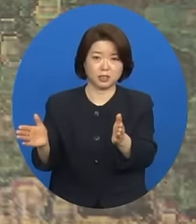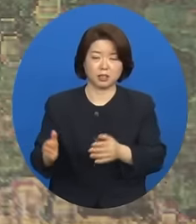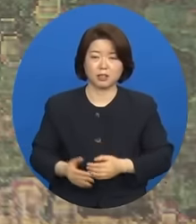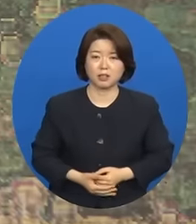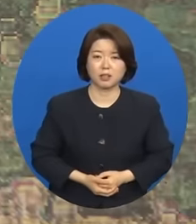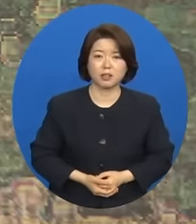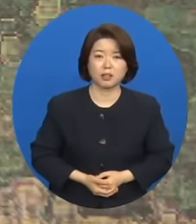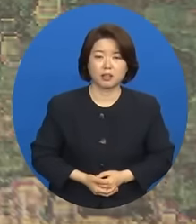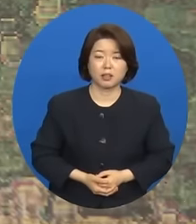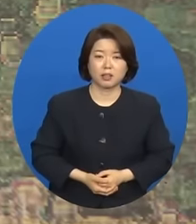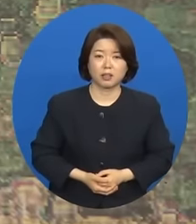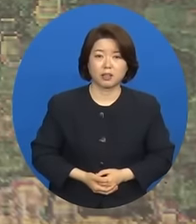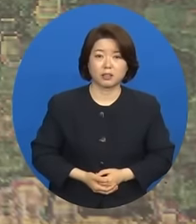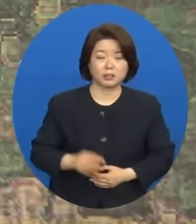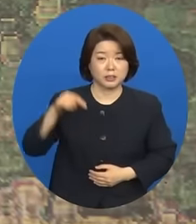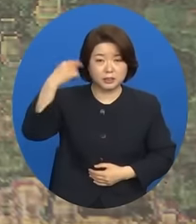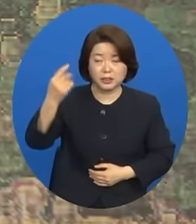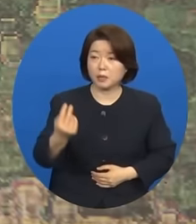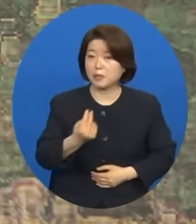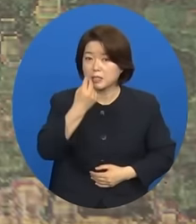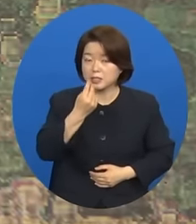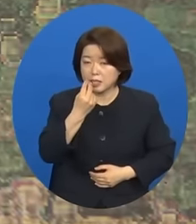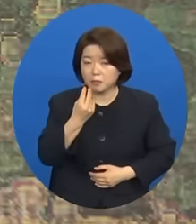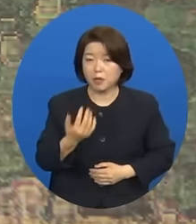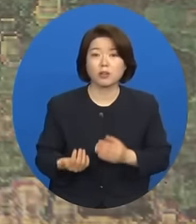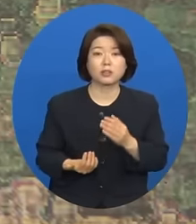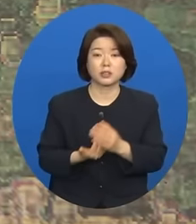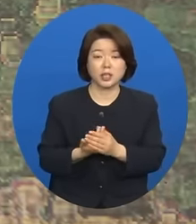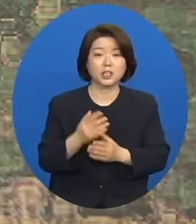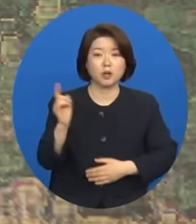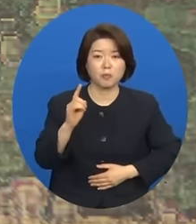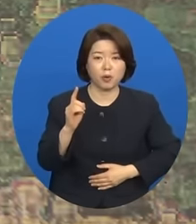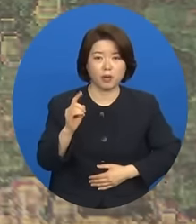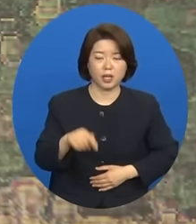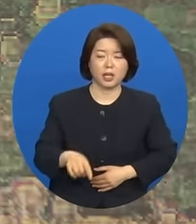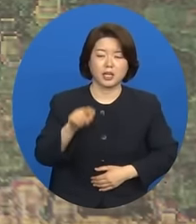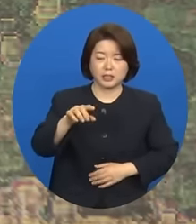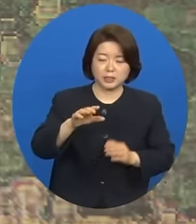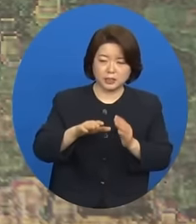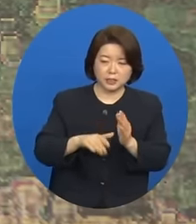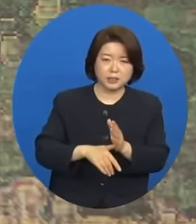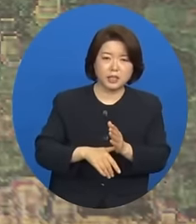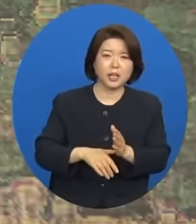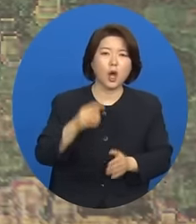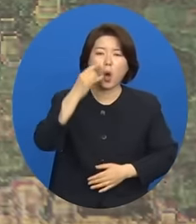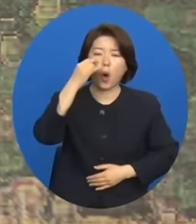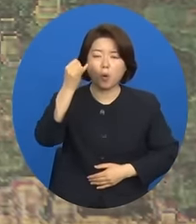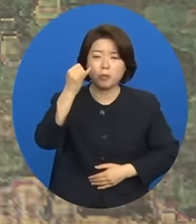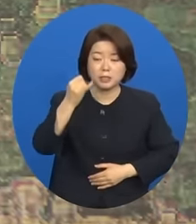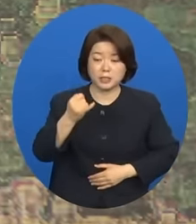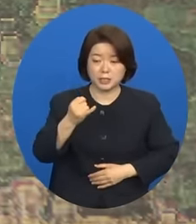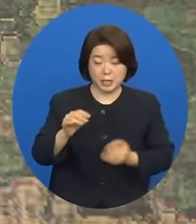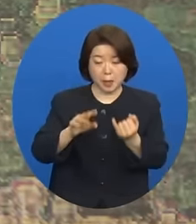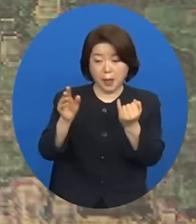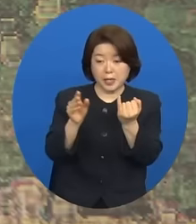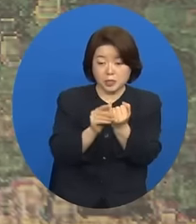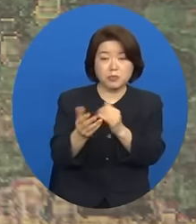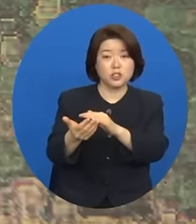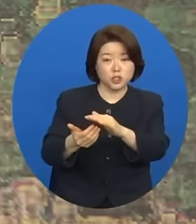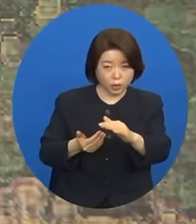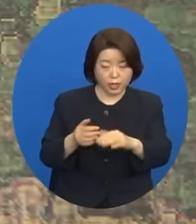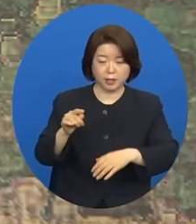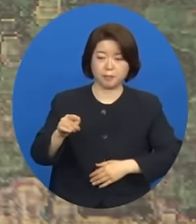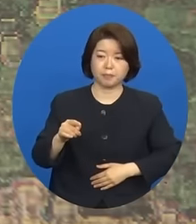그리고 이제 생명이 생겼죠. 근데 그때 어머님이 서원 기도를 하신 거예요. 하나님,